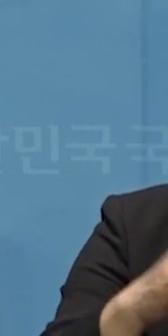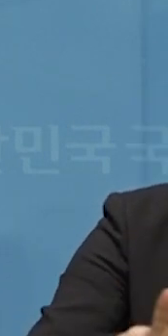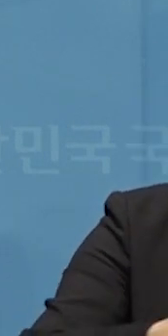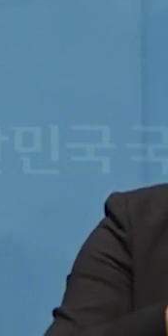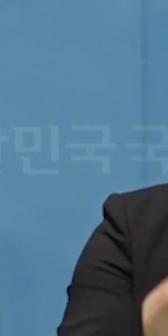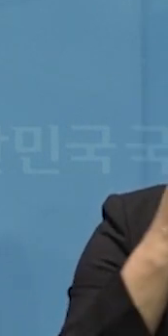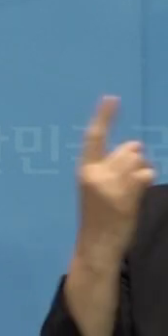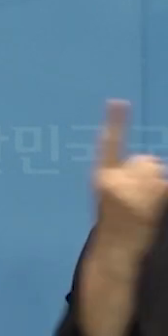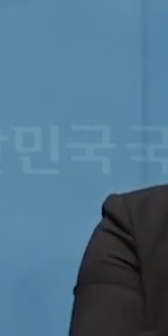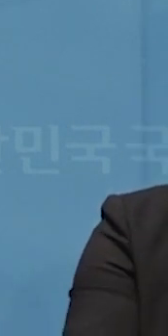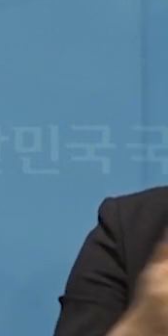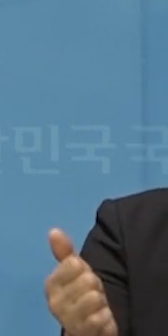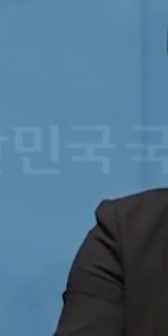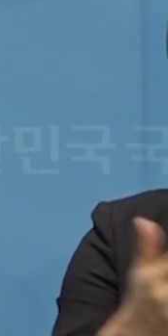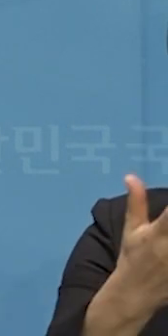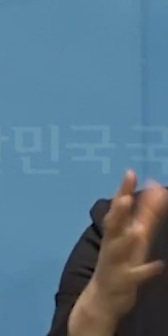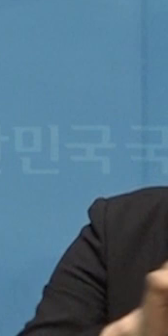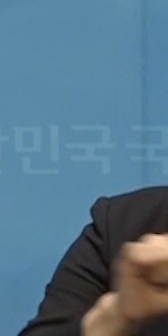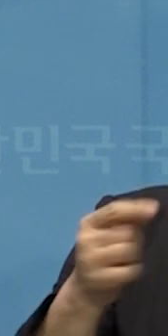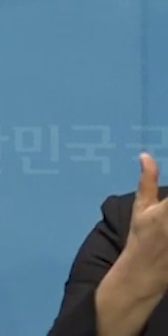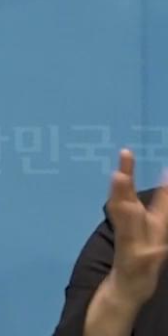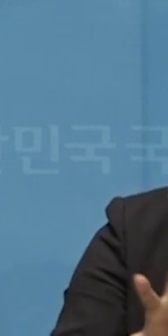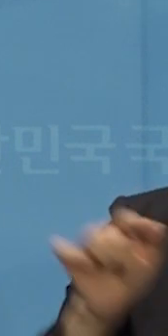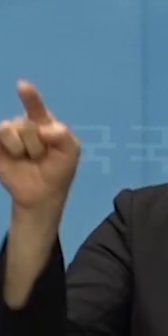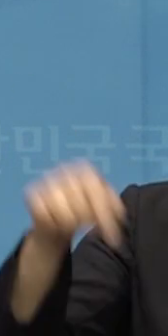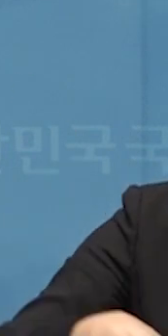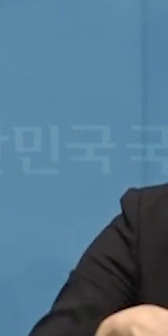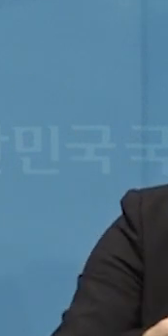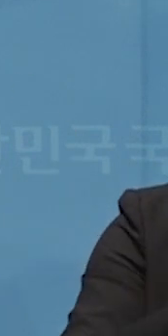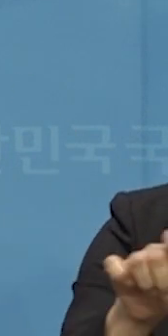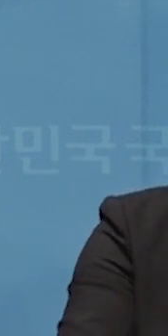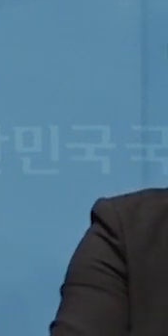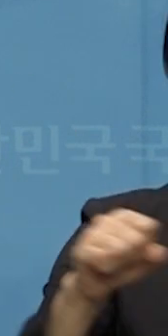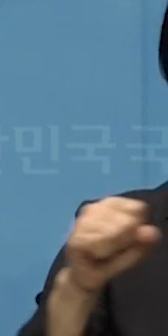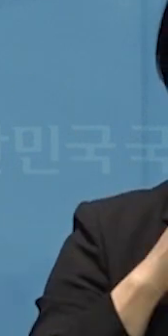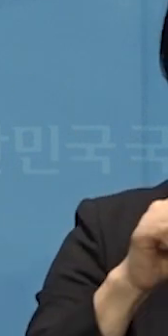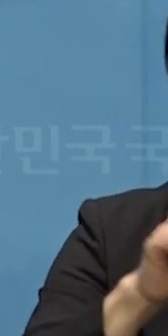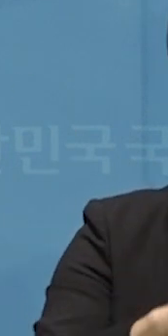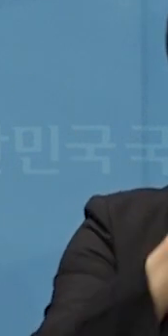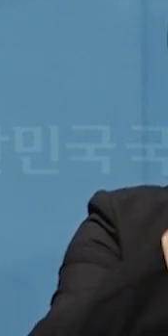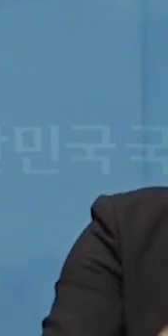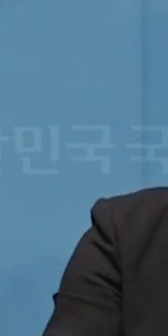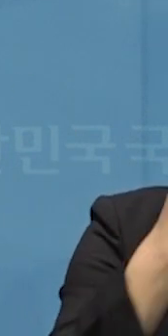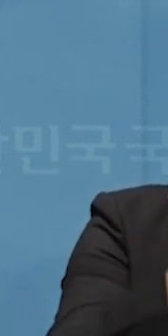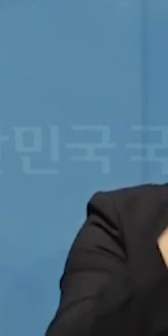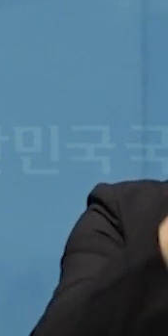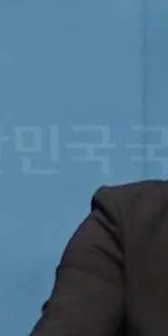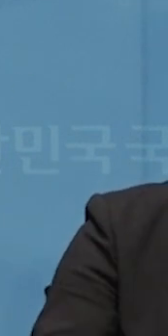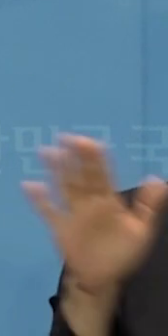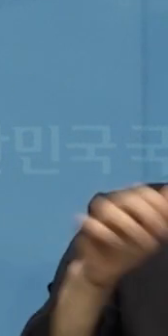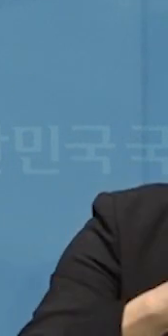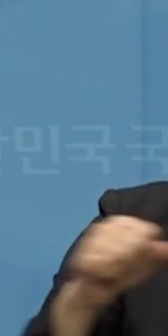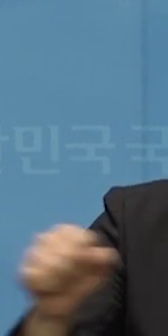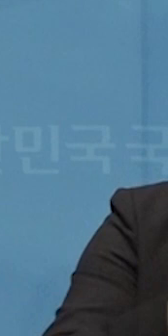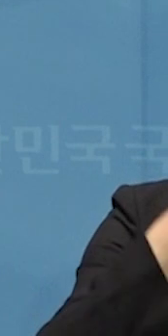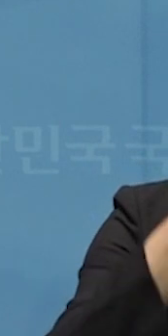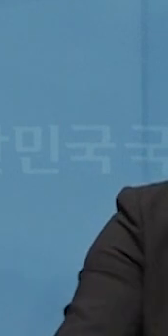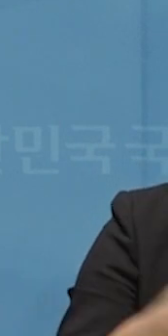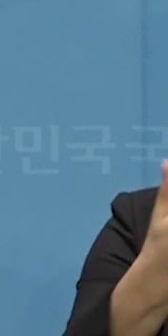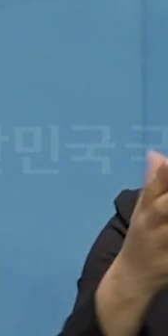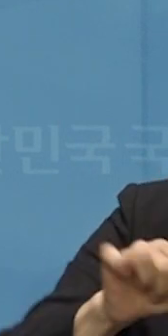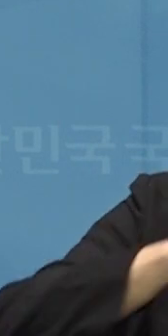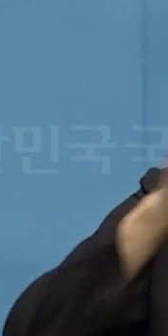혁신이 비대위 지도부가 들어섰지만 특정 세력에 의해 갈수록 비민주적이고 폭력적인 방식으로 당이